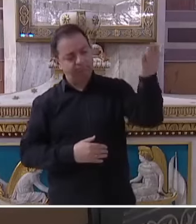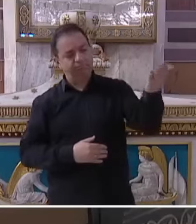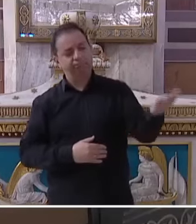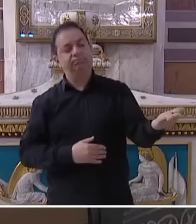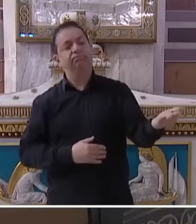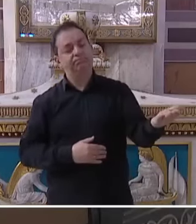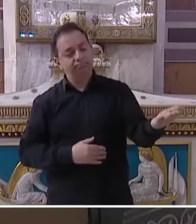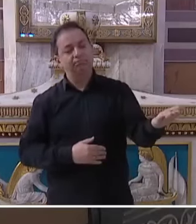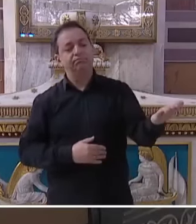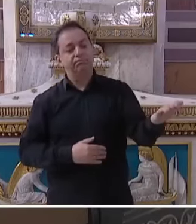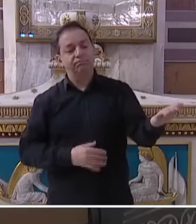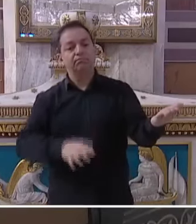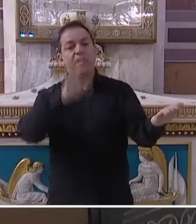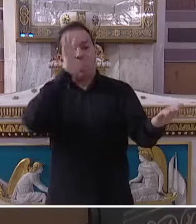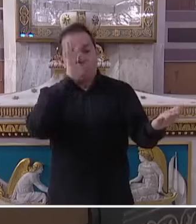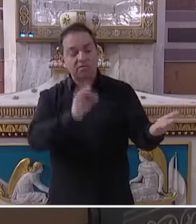«Είδε αληθώς